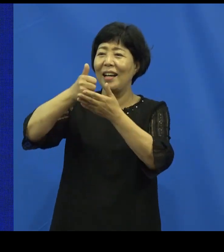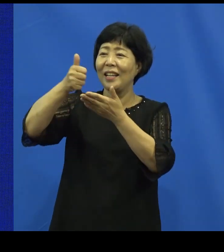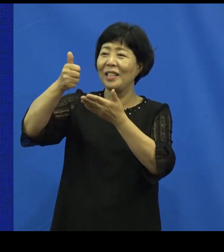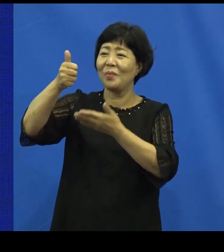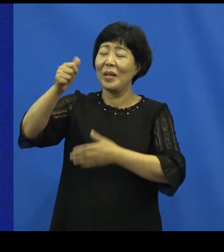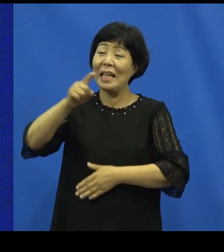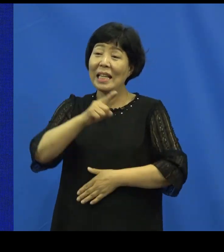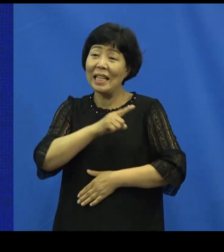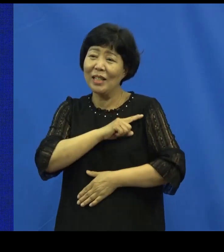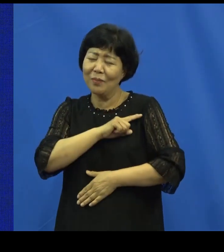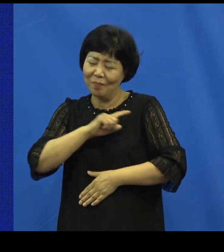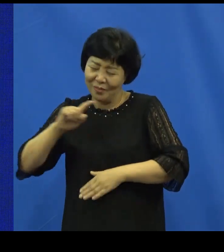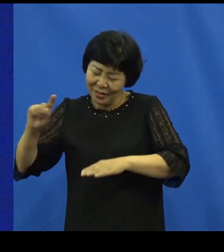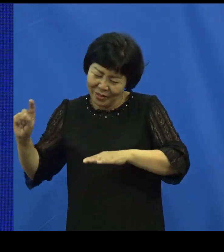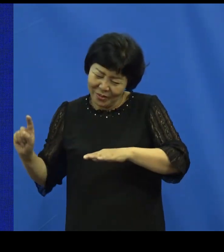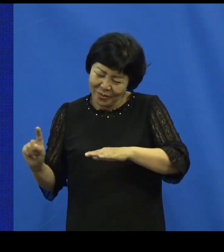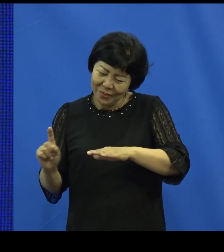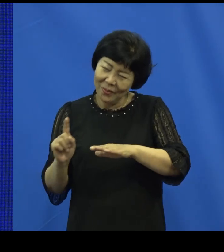이름이 높임을 받는 것.